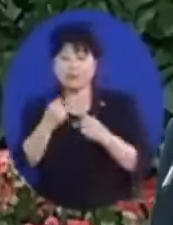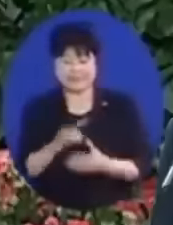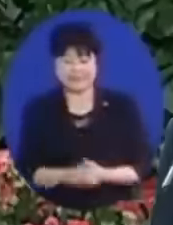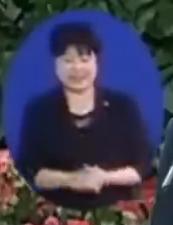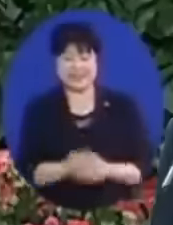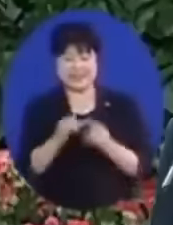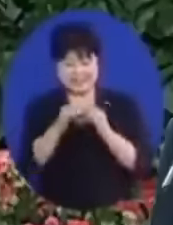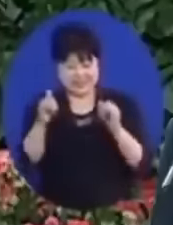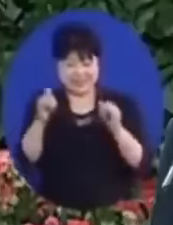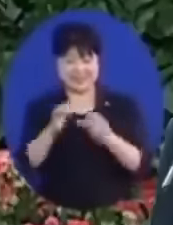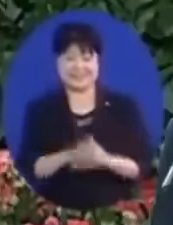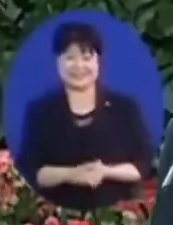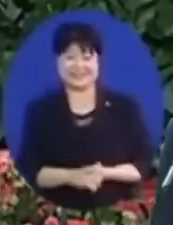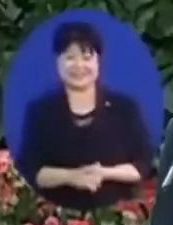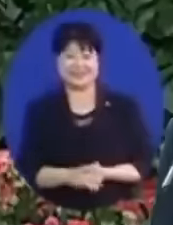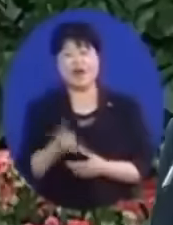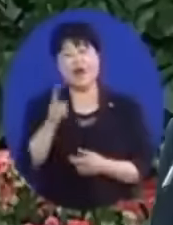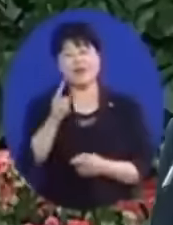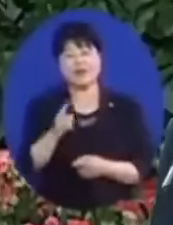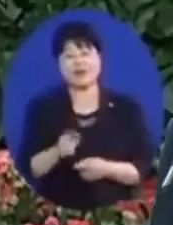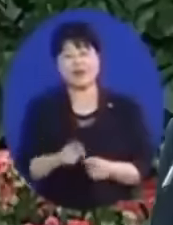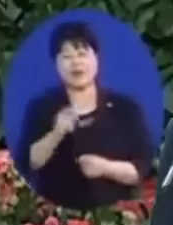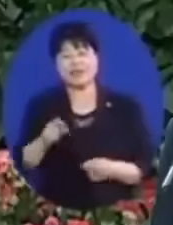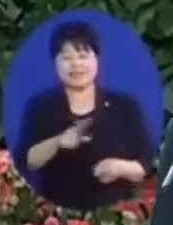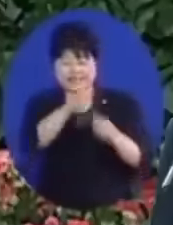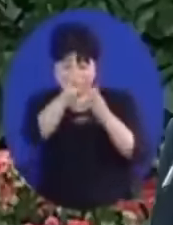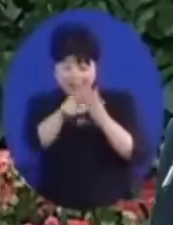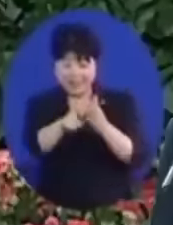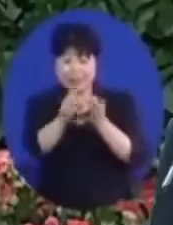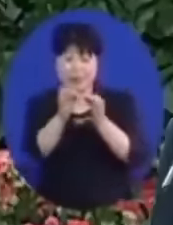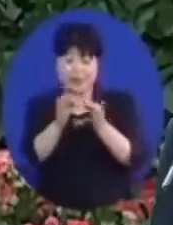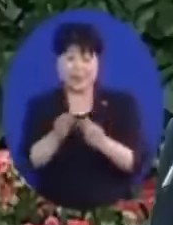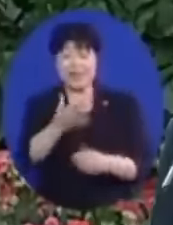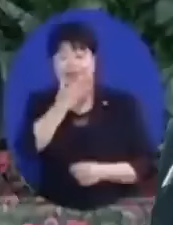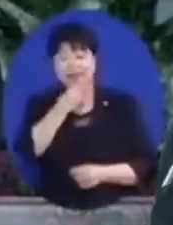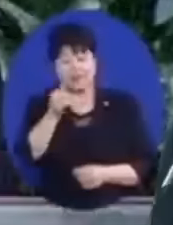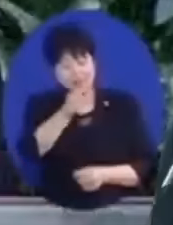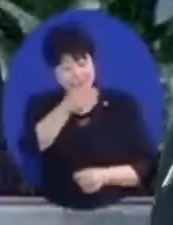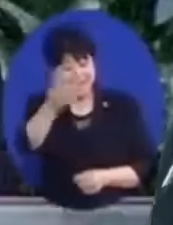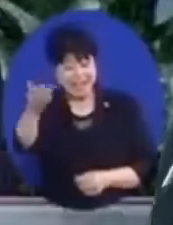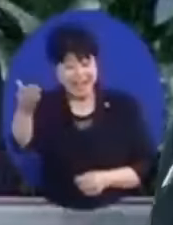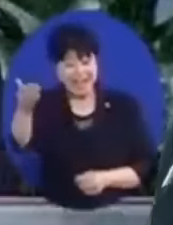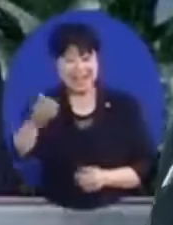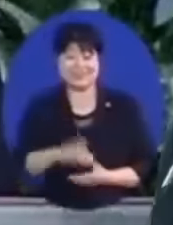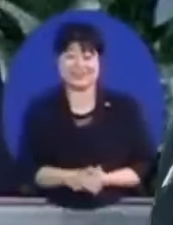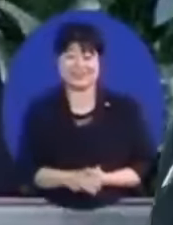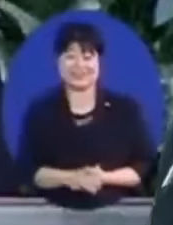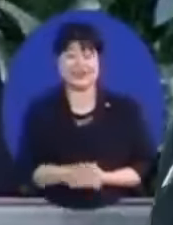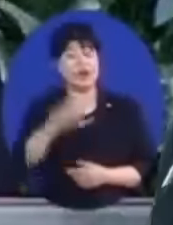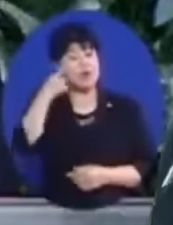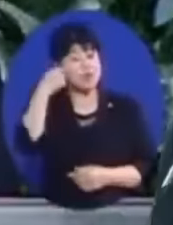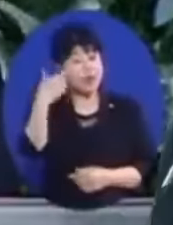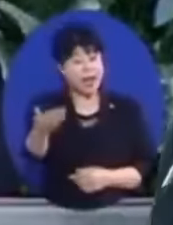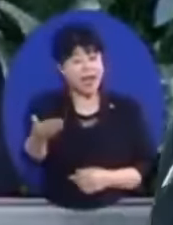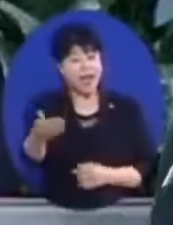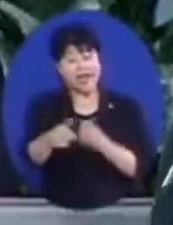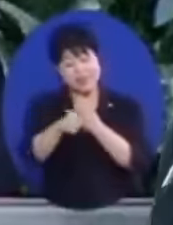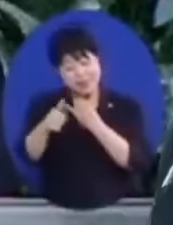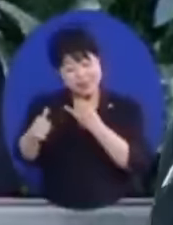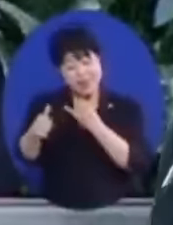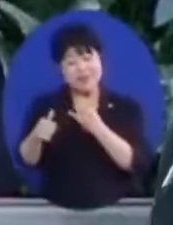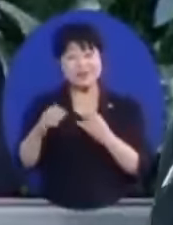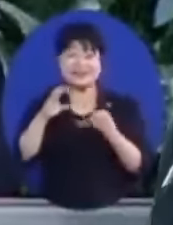사람들이 어떻게 오랜 세월 행복하게 살 수 있냐고 물었습니다. 남편은